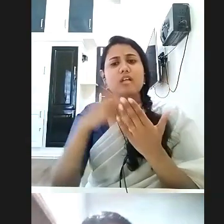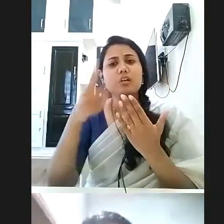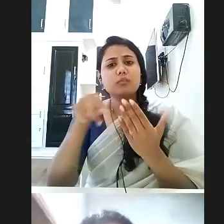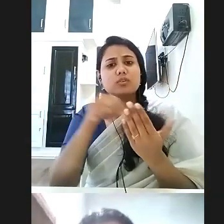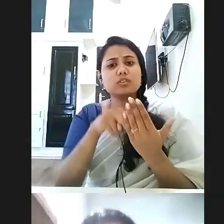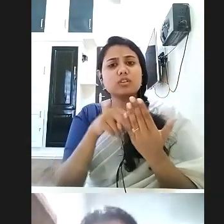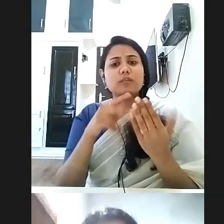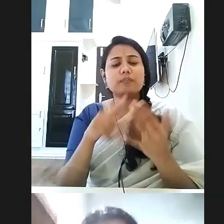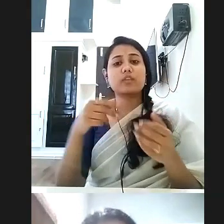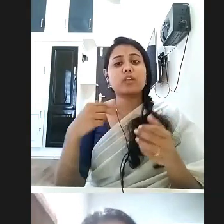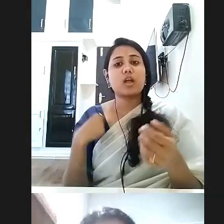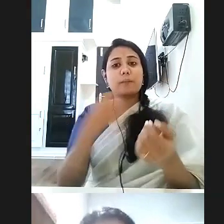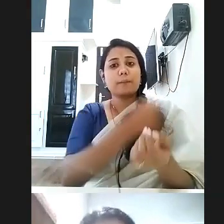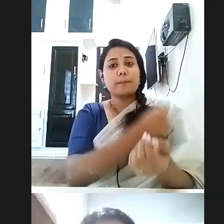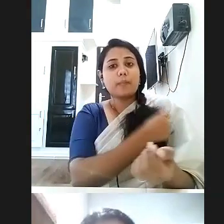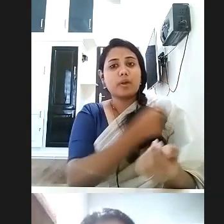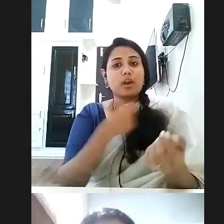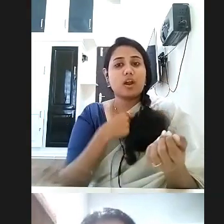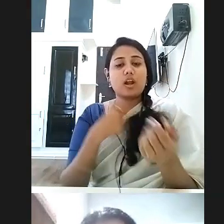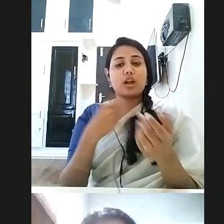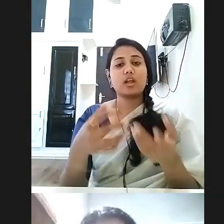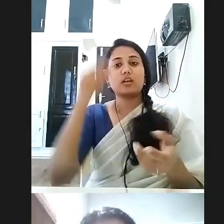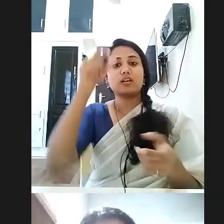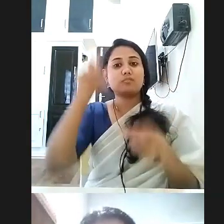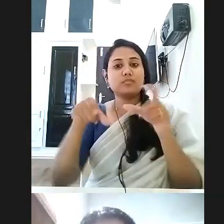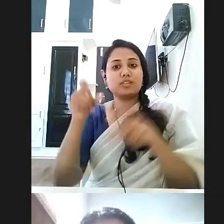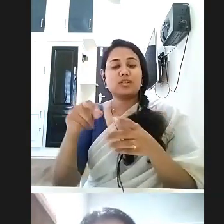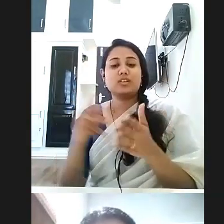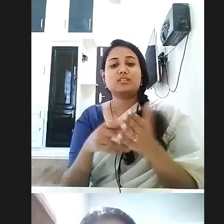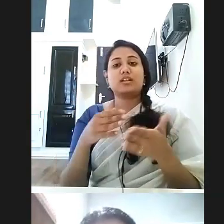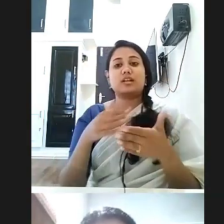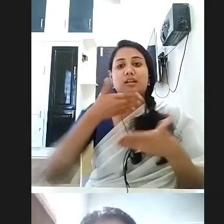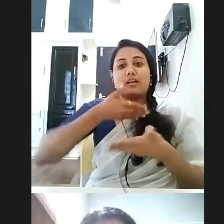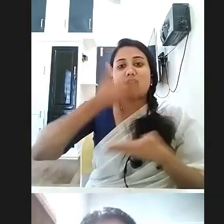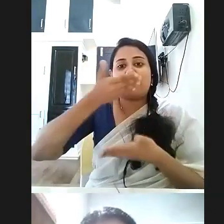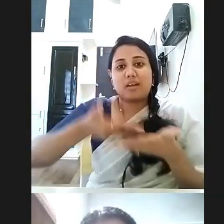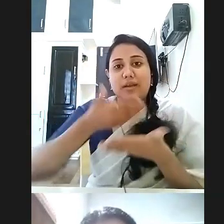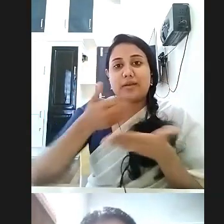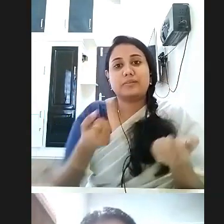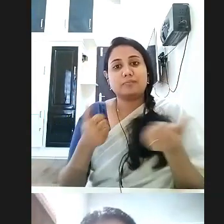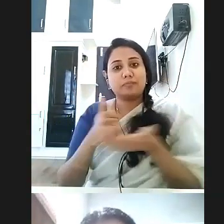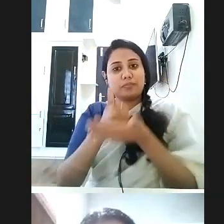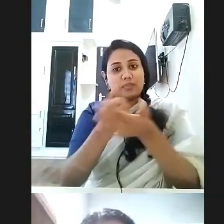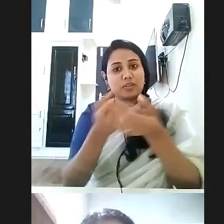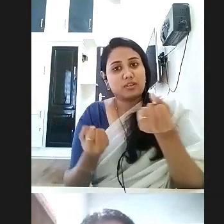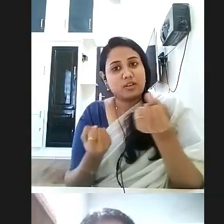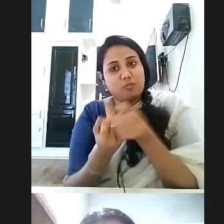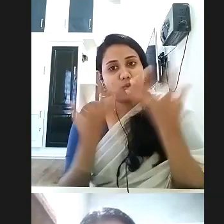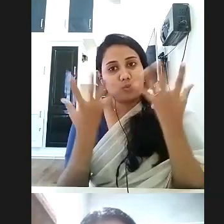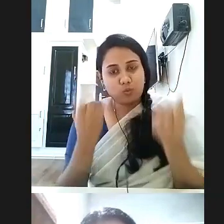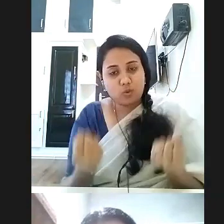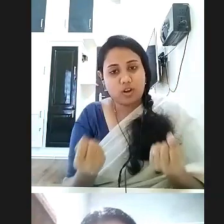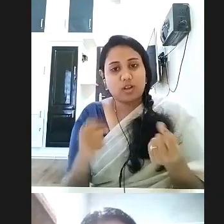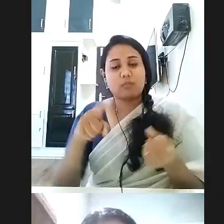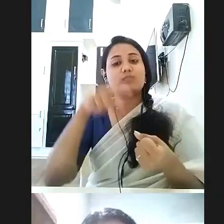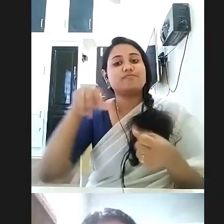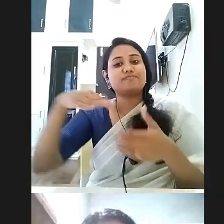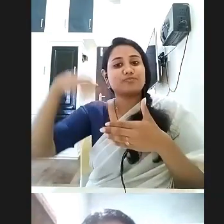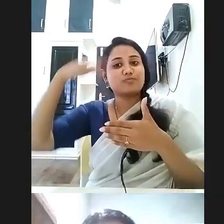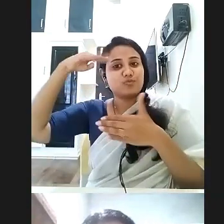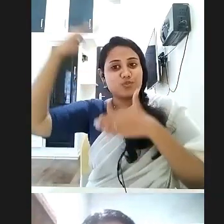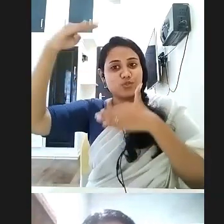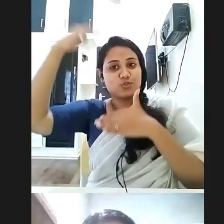മെഡിക്കൽ പ്രൊഫഷണൽസിന്റെ ആണ് ഏറ്റവും കൂടുതൽ സപ്പോർട്ട് വേണ്ടത്, ഗൈഡൻസും വേണ്ടത്. അന്നേരം ഇനിയും വരും കാലങ്ങളിലും മാഡത്തിന്റെ സപ്പോർട്ട്